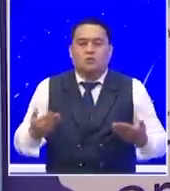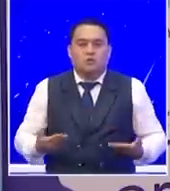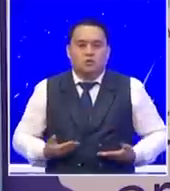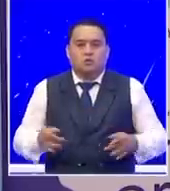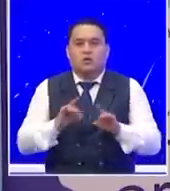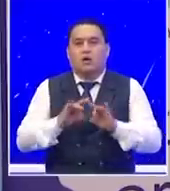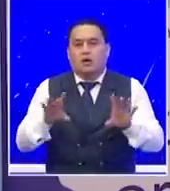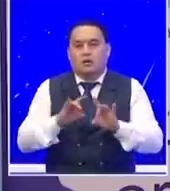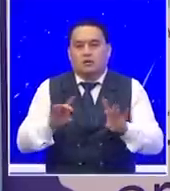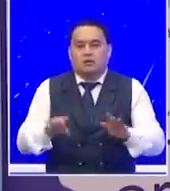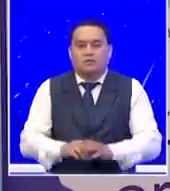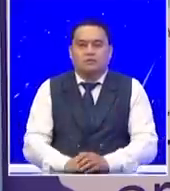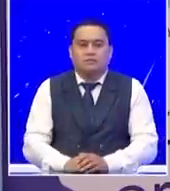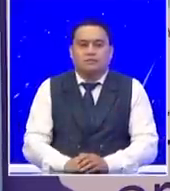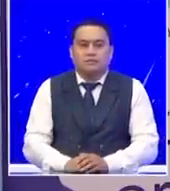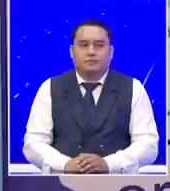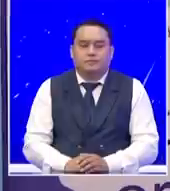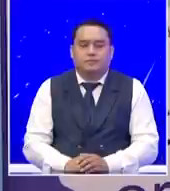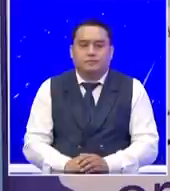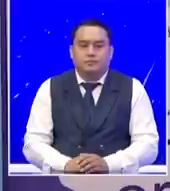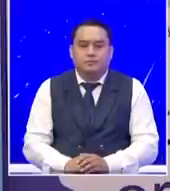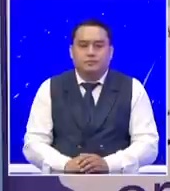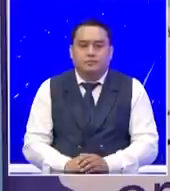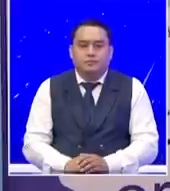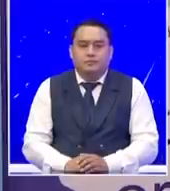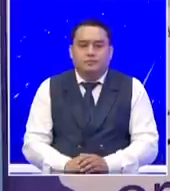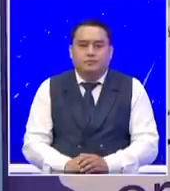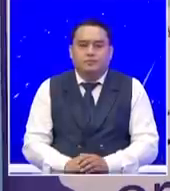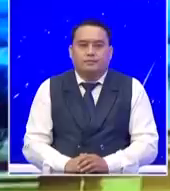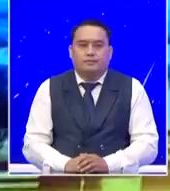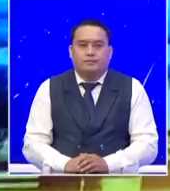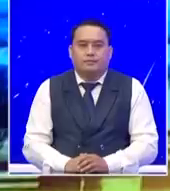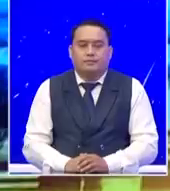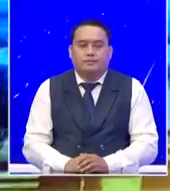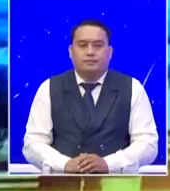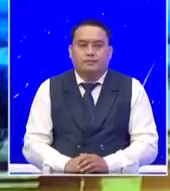айтады. Медет Жұмабай, Мәди Байбосынов, Жетісу телеарнасы.